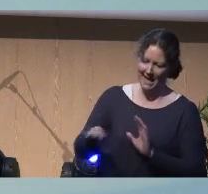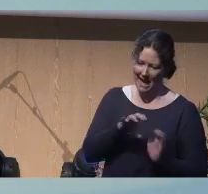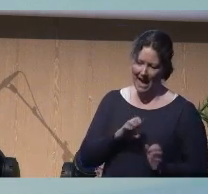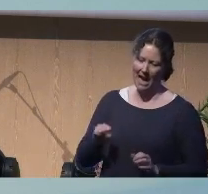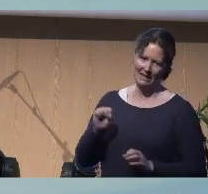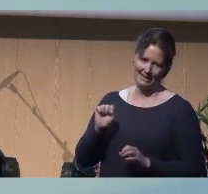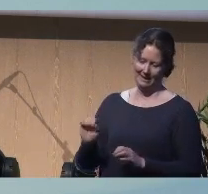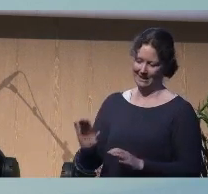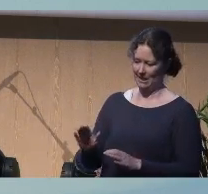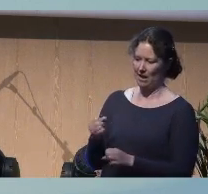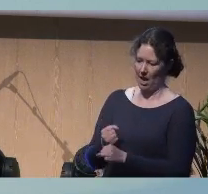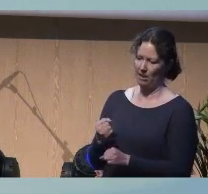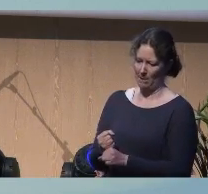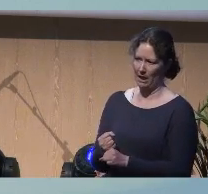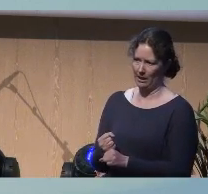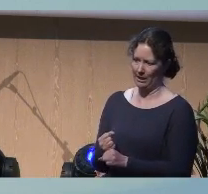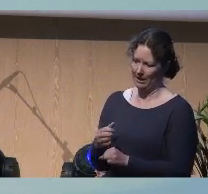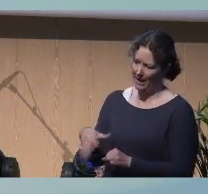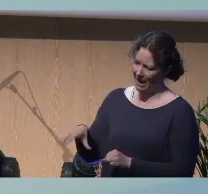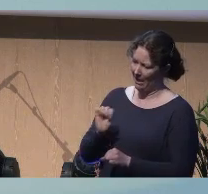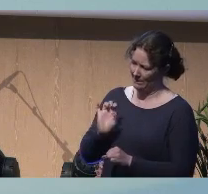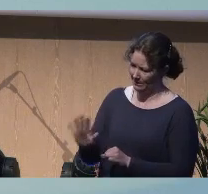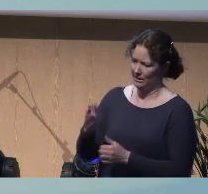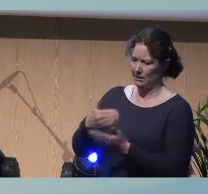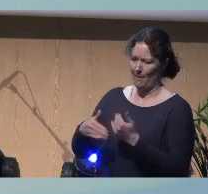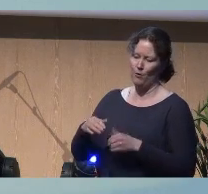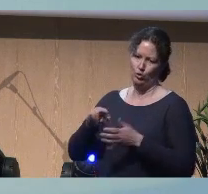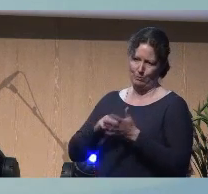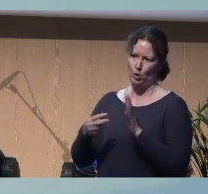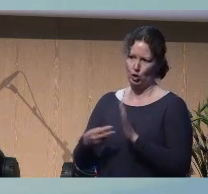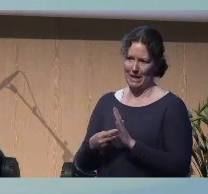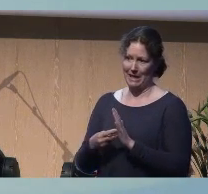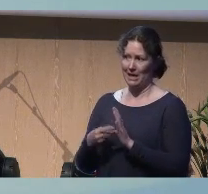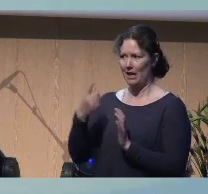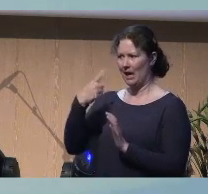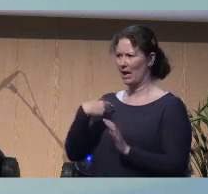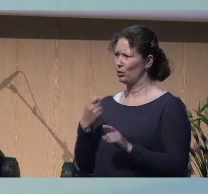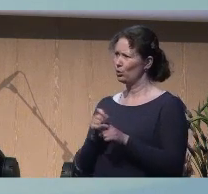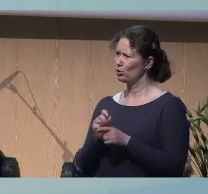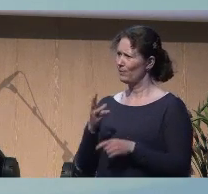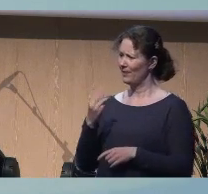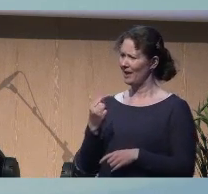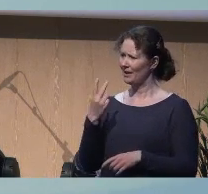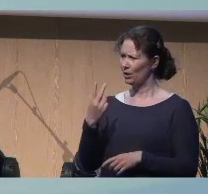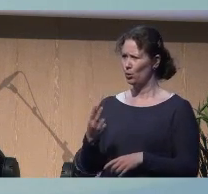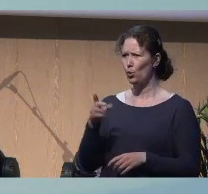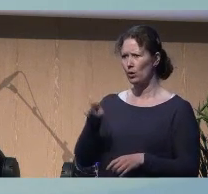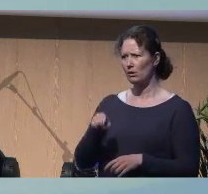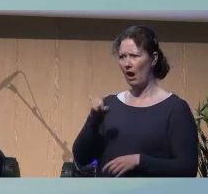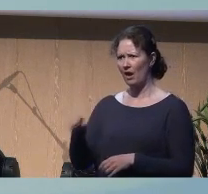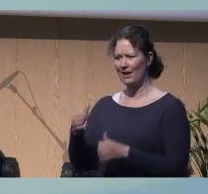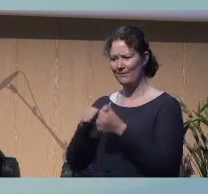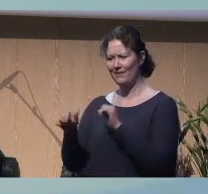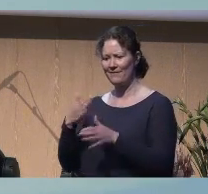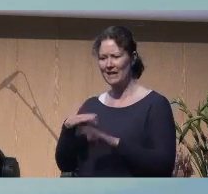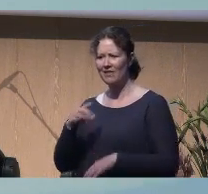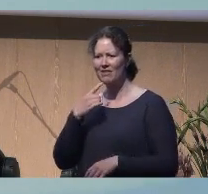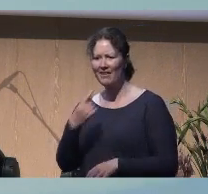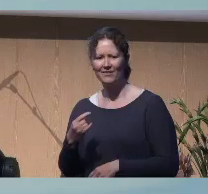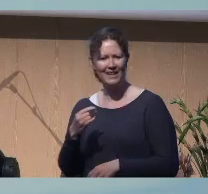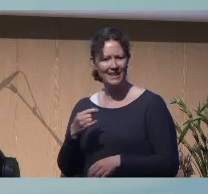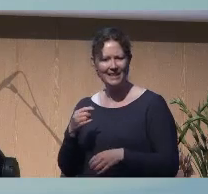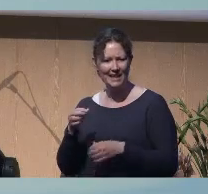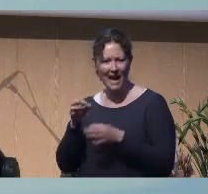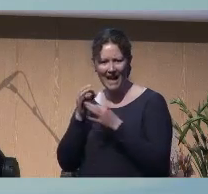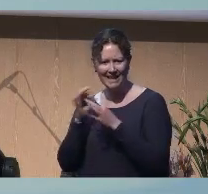sitt arbeid, i hele sitt samfunnsprosjekt. Jeg tror det noe sånt som 32 ganger frivillighet nevnes i regjeringserklæringen eller